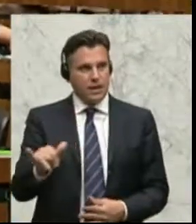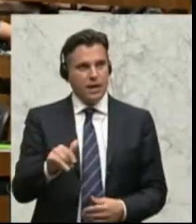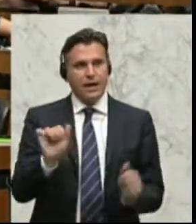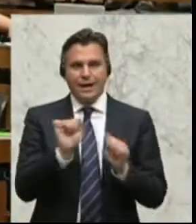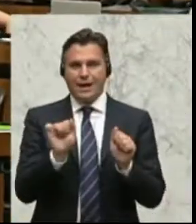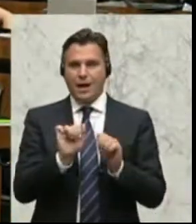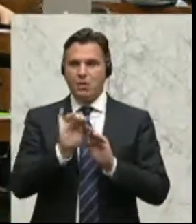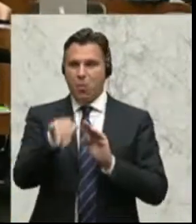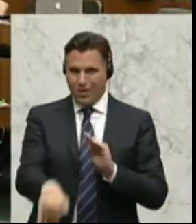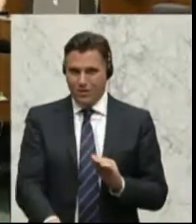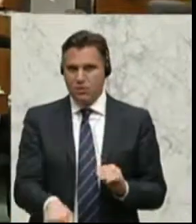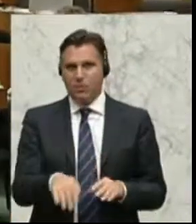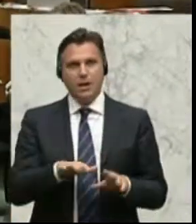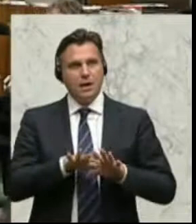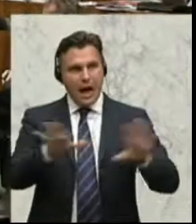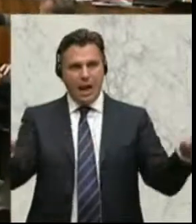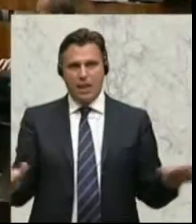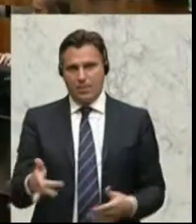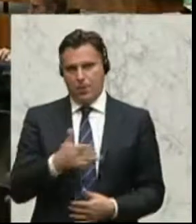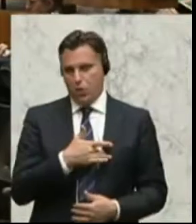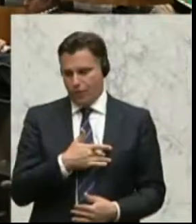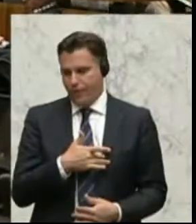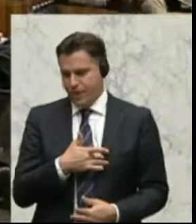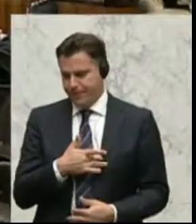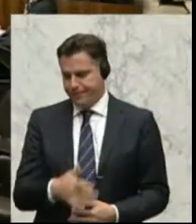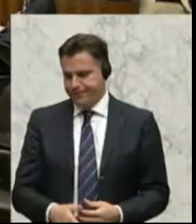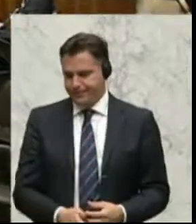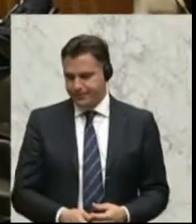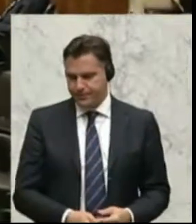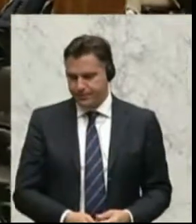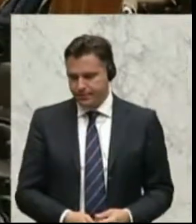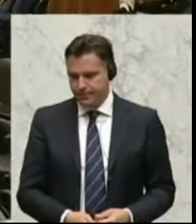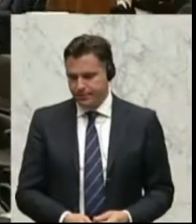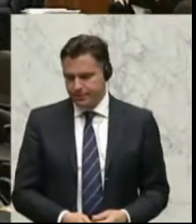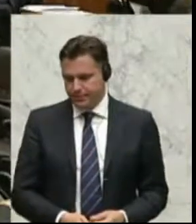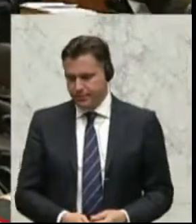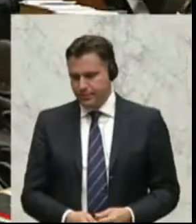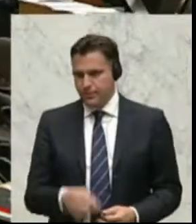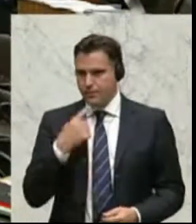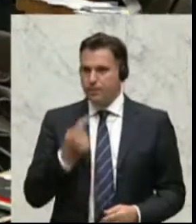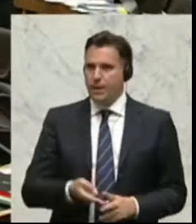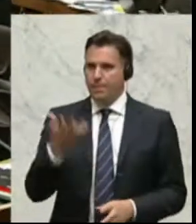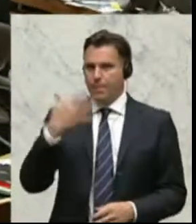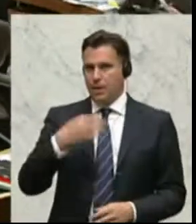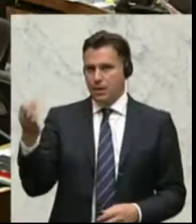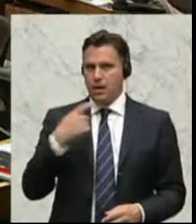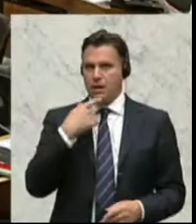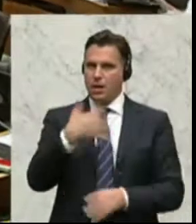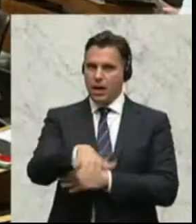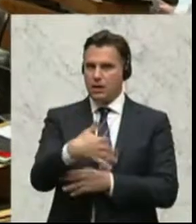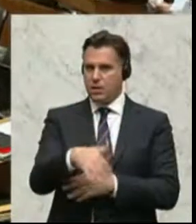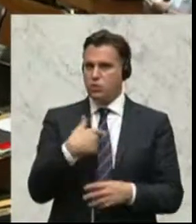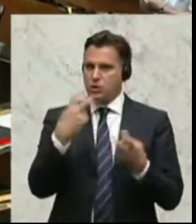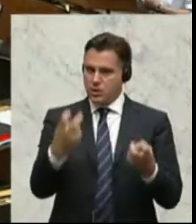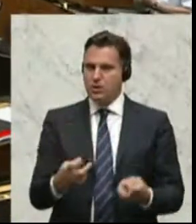breite Masse erwischen würde. Vor ein paar Tagen bin ich in einem Wirtshaus gewesen, da waren übrigens viele Wirte, und die